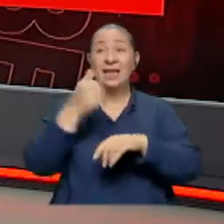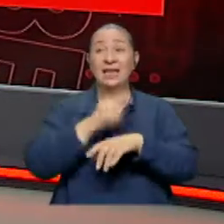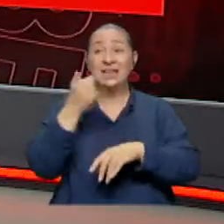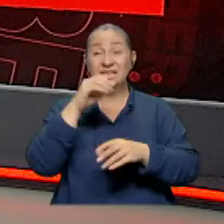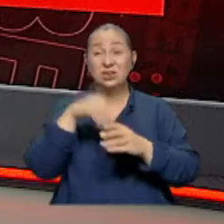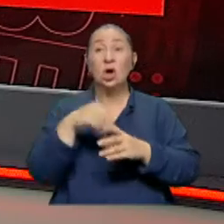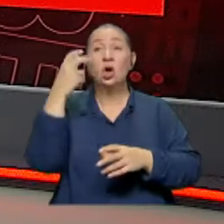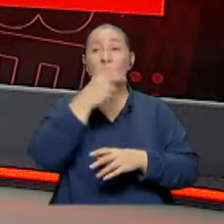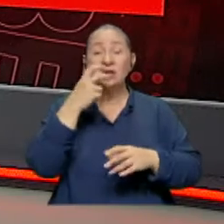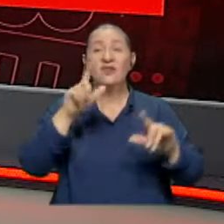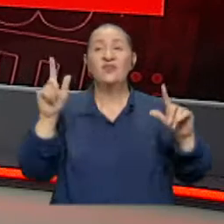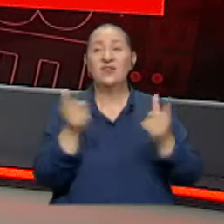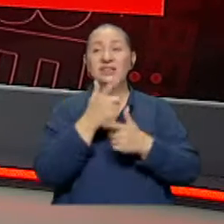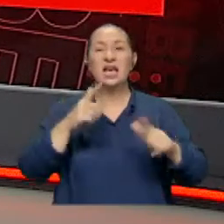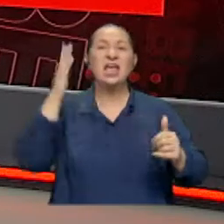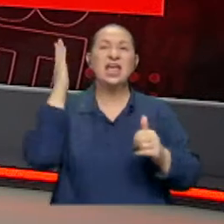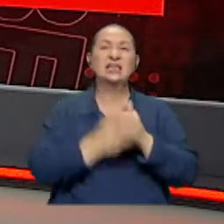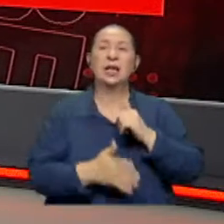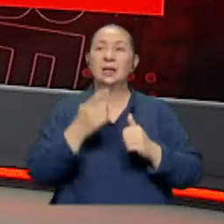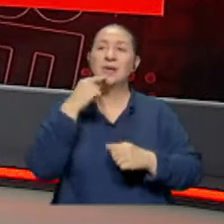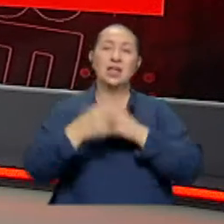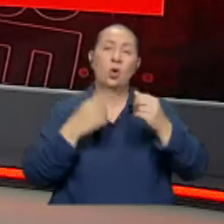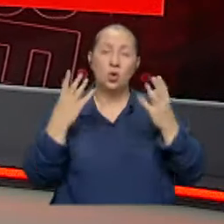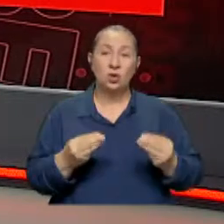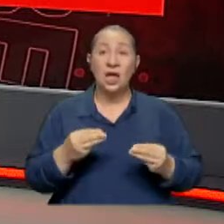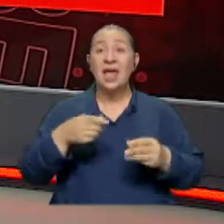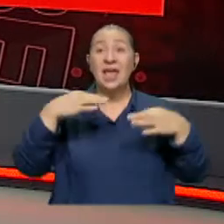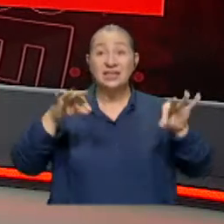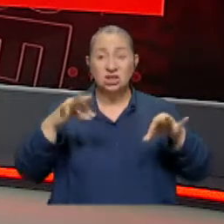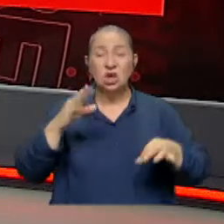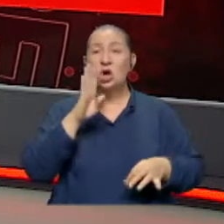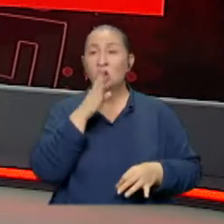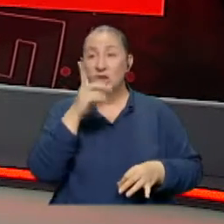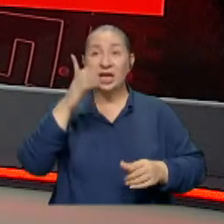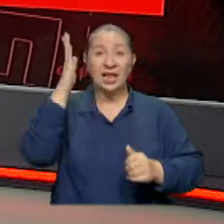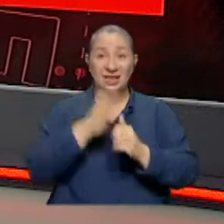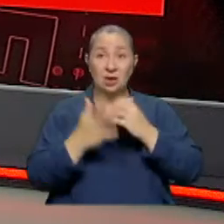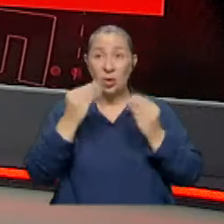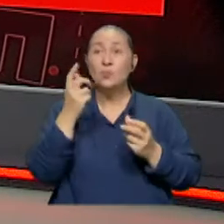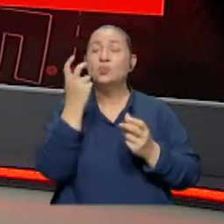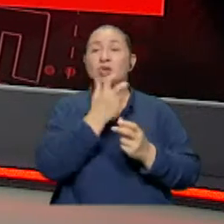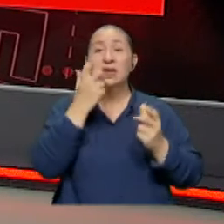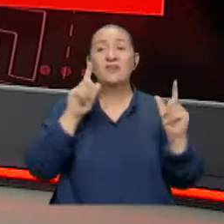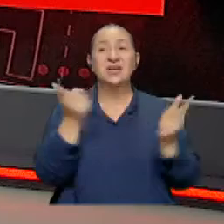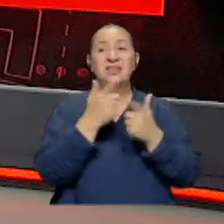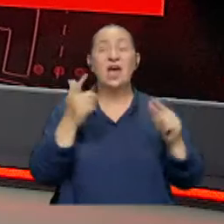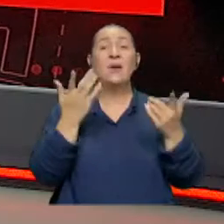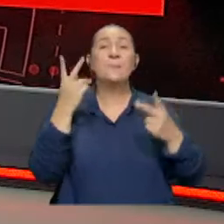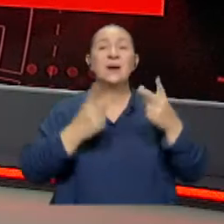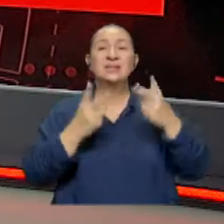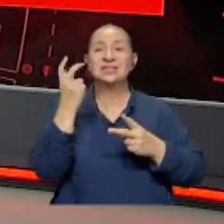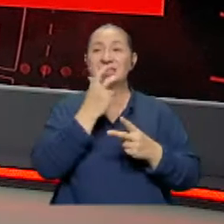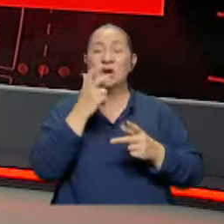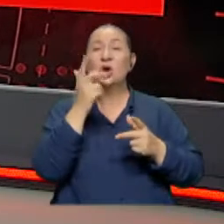iktidar İçin konser ve festivalleri yasaklama Yalı oldu Eskişehir'de Kocaeli'nde yasaklanan müzik festivalleri ve